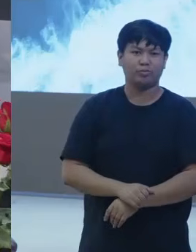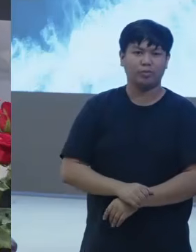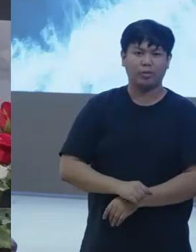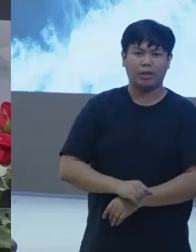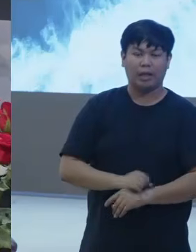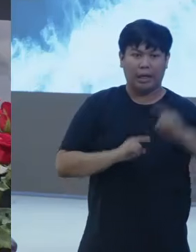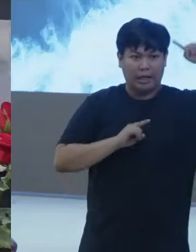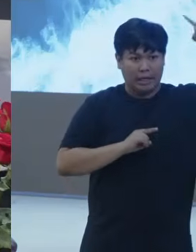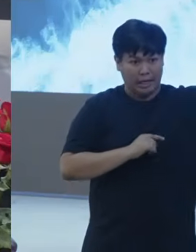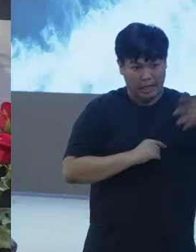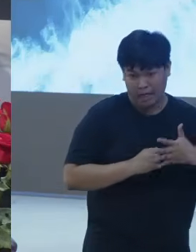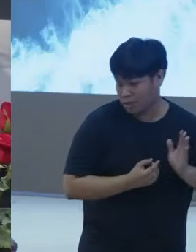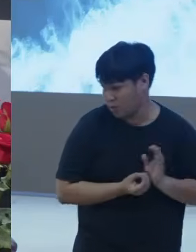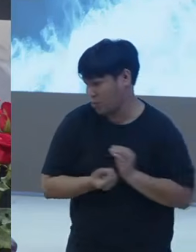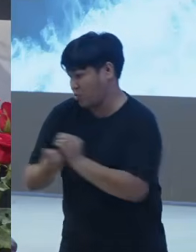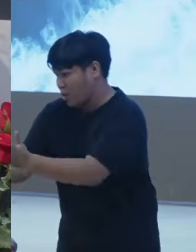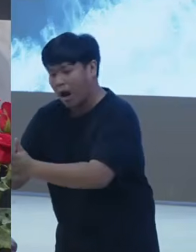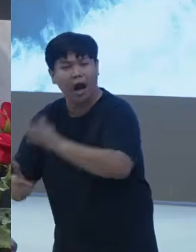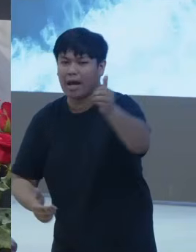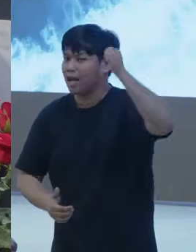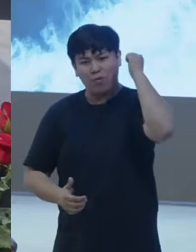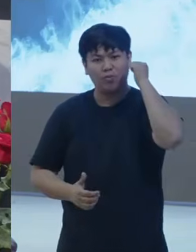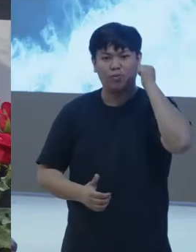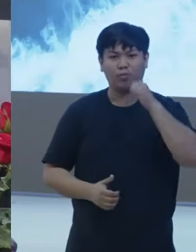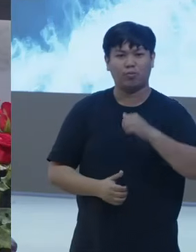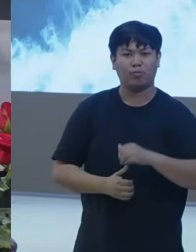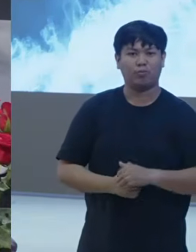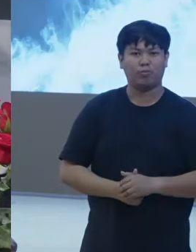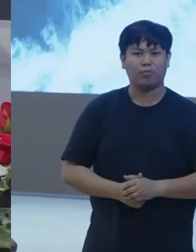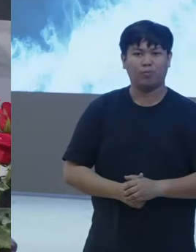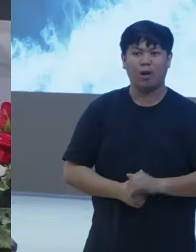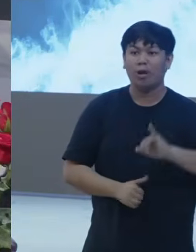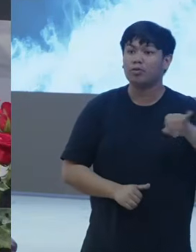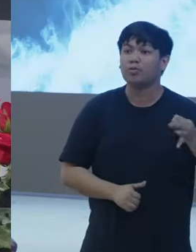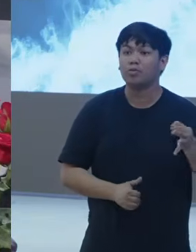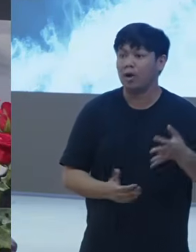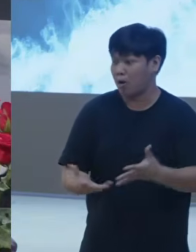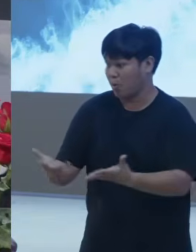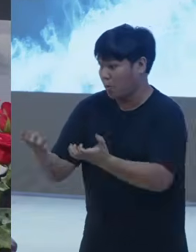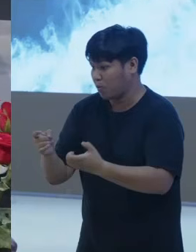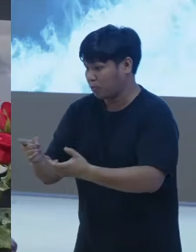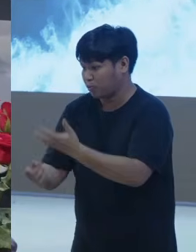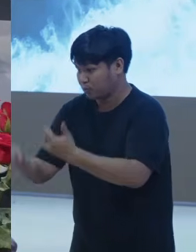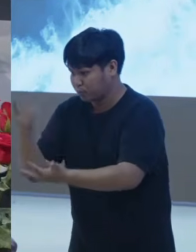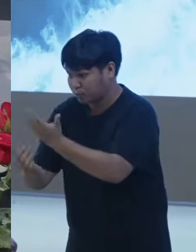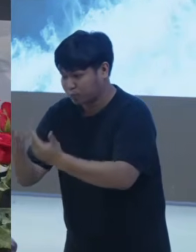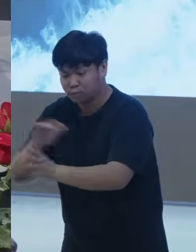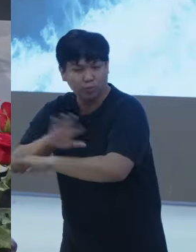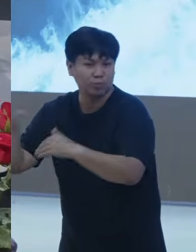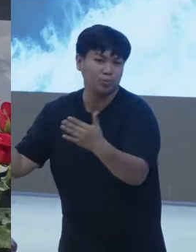Relenting from disaster siya, hindi. Gusto niyang malipol ang buong Nineveh.